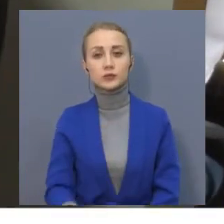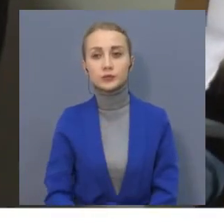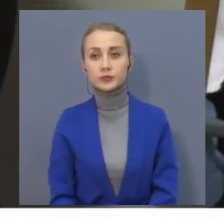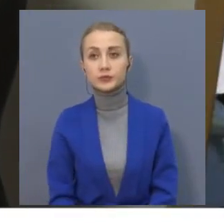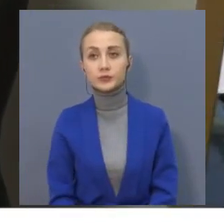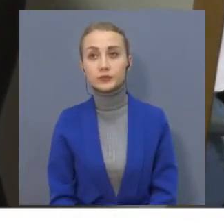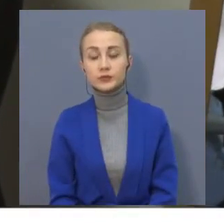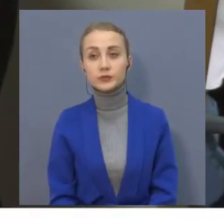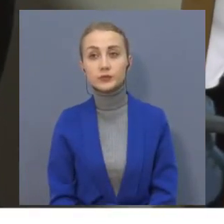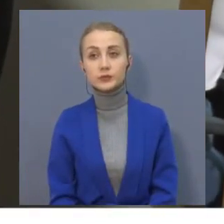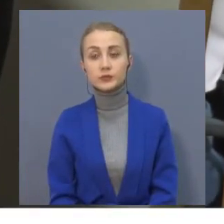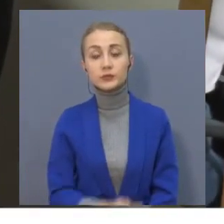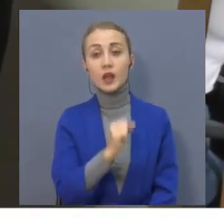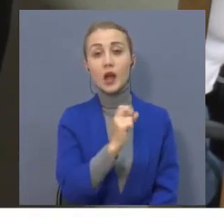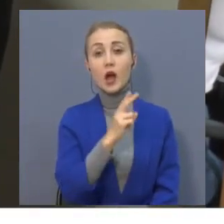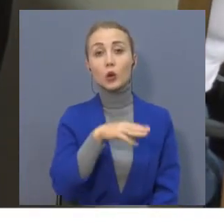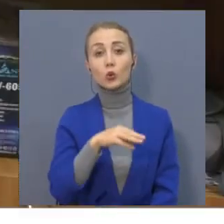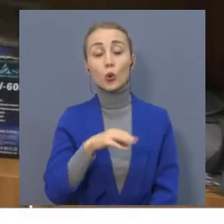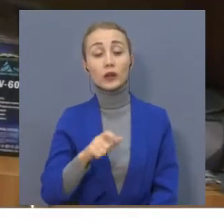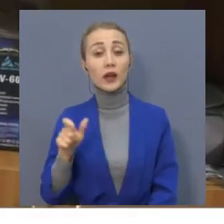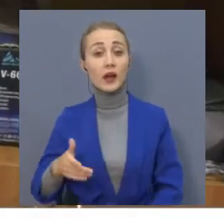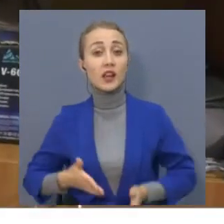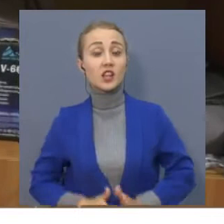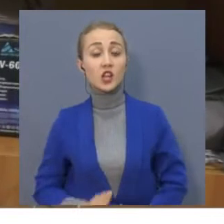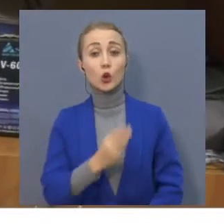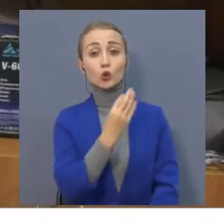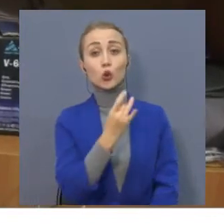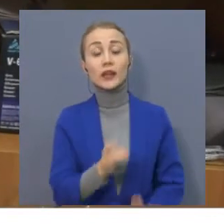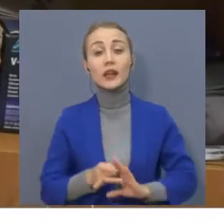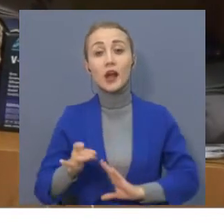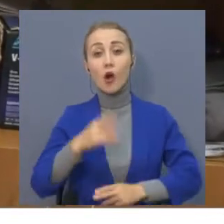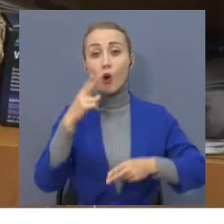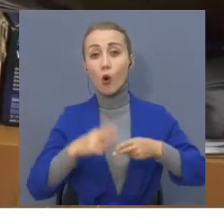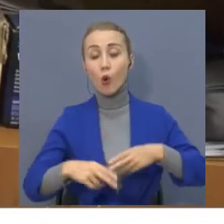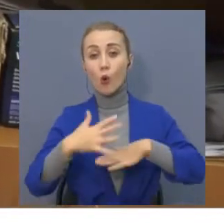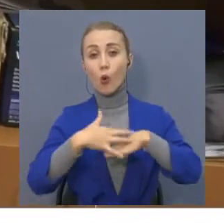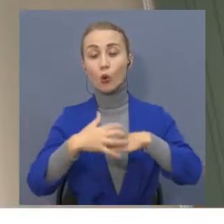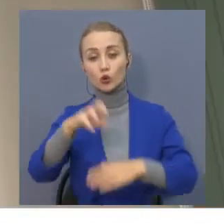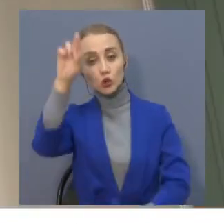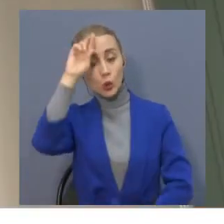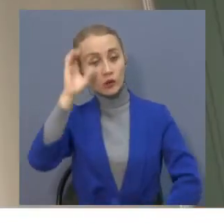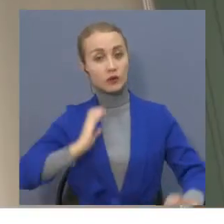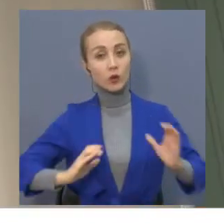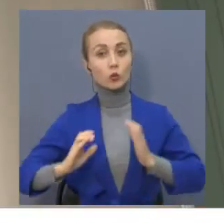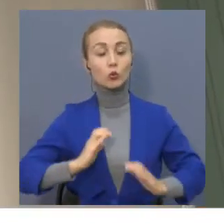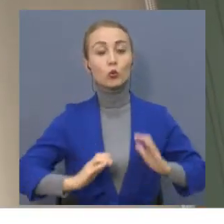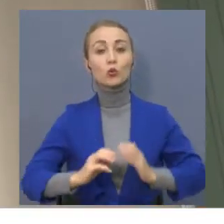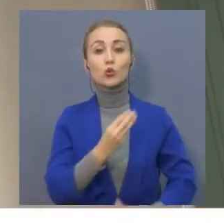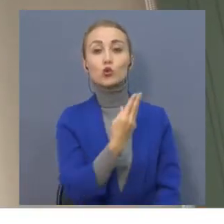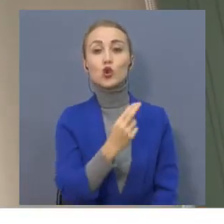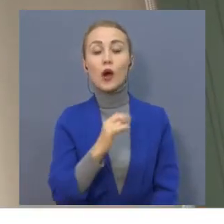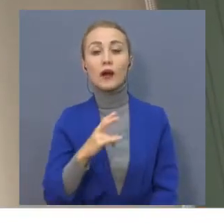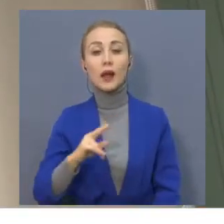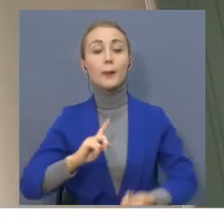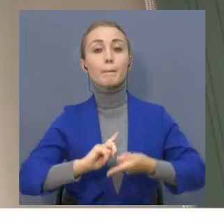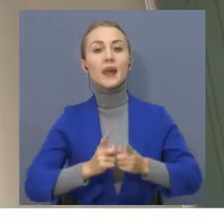жеріне оралып, ауданның гүлденуіне үлес қосуды шешті. Алайда мамандығы бойынша жұмыс таппағасын, аудандық жұмыспен қамту орталығы арқылы жастар тәжірибесінен